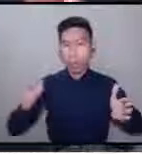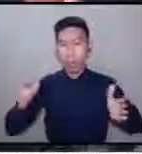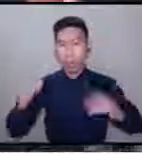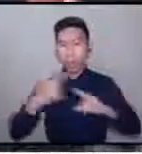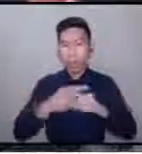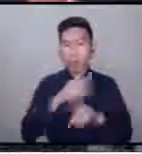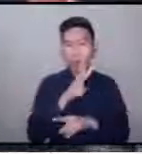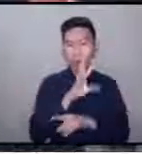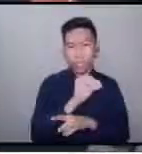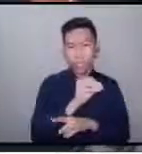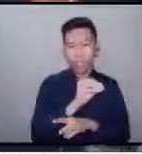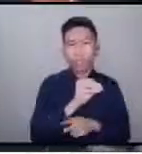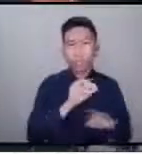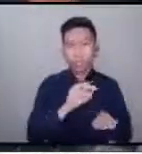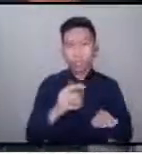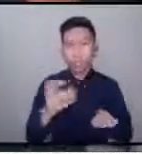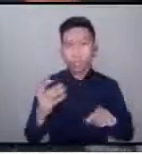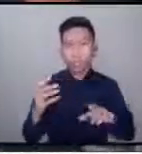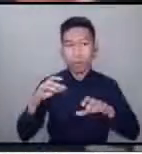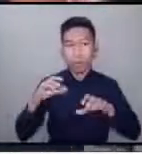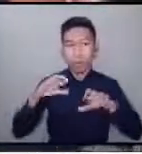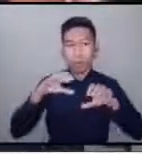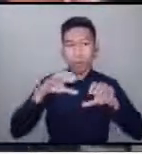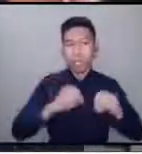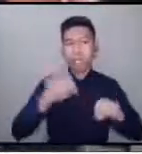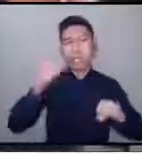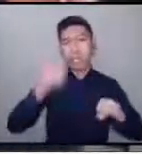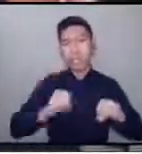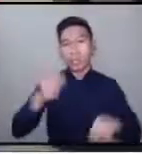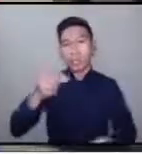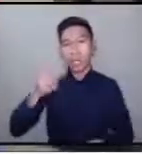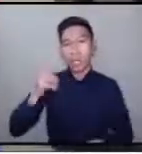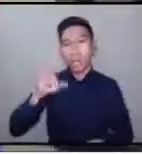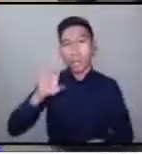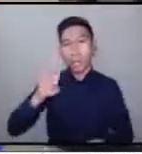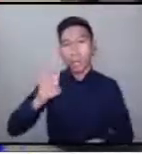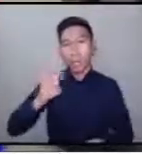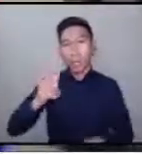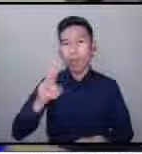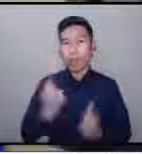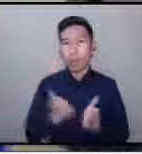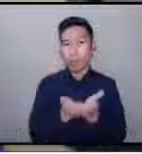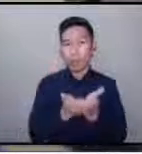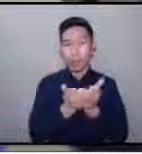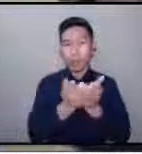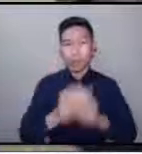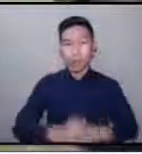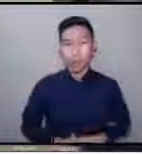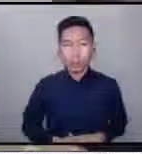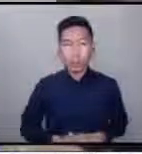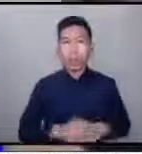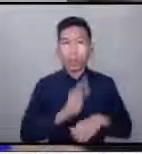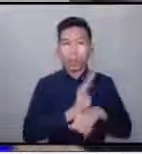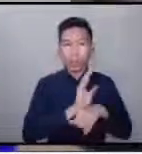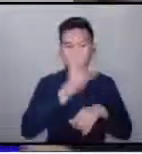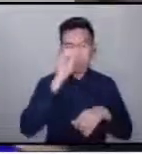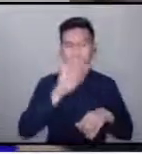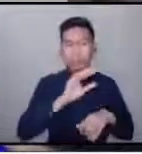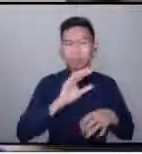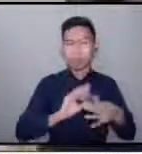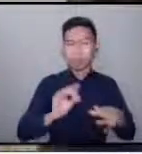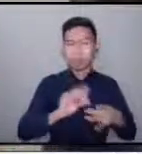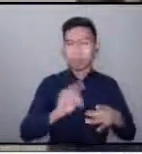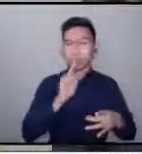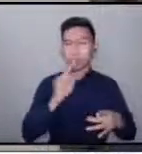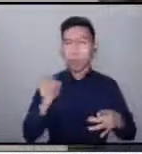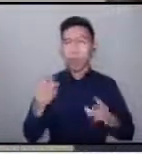sa South Harbor. Ayon pa sa pulisya, iginit ang negosyante na ginamit lang umano ang pangalan ng kanyang